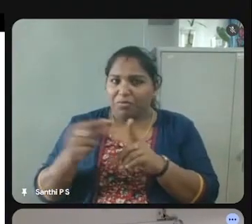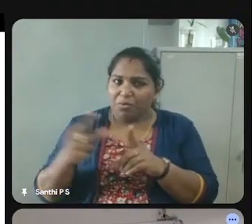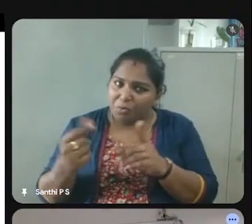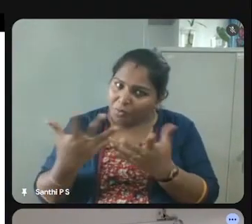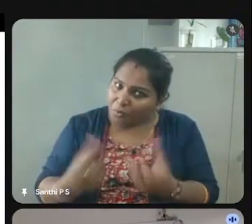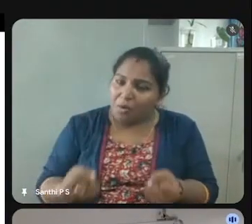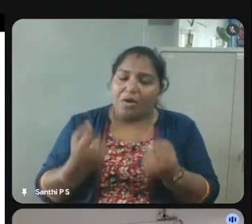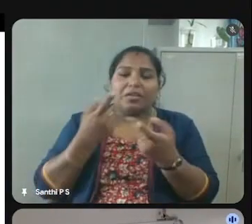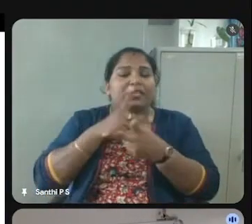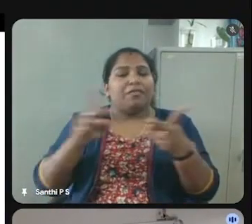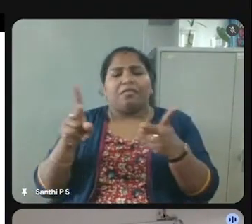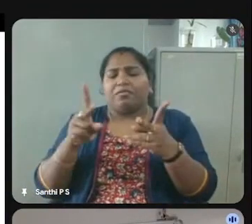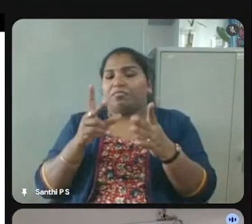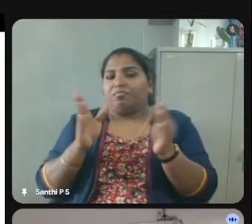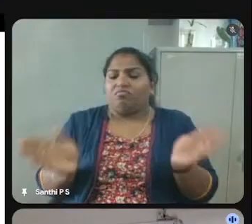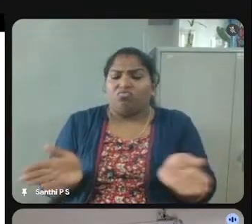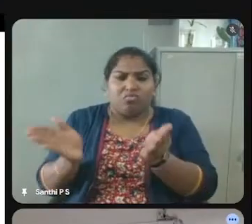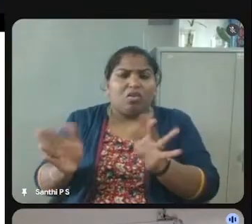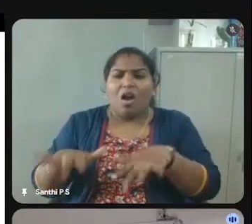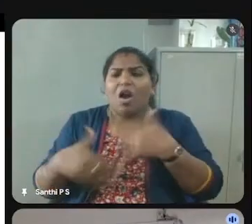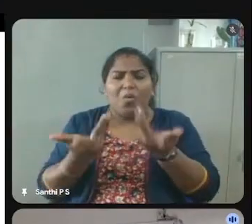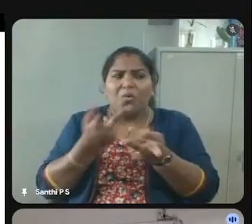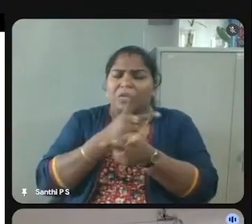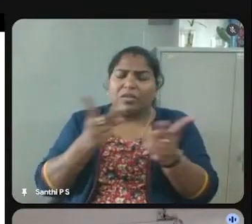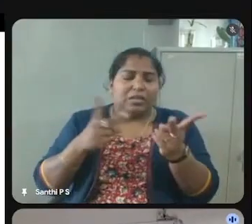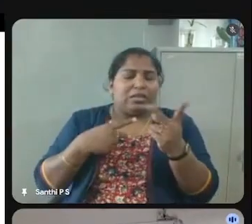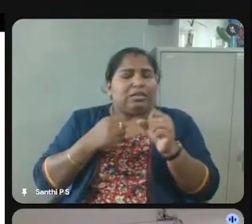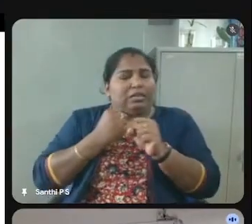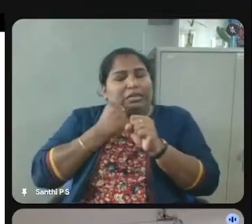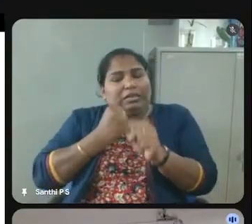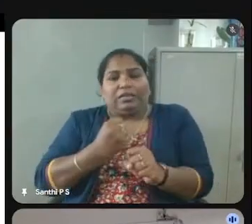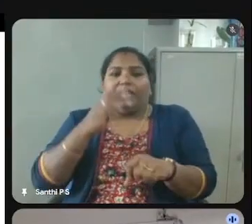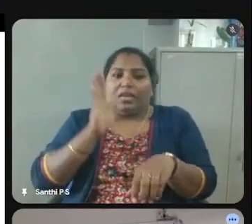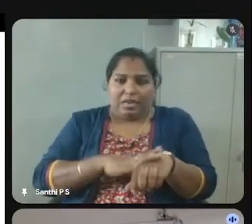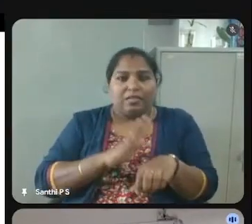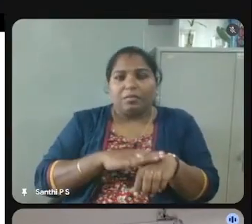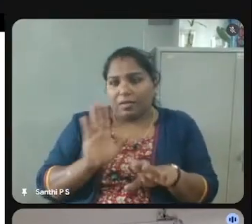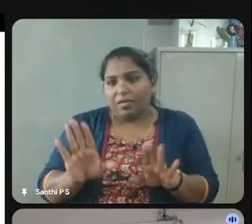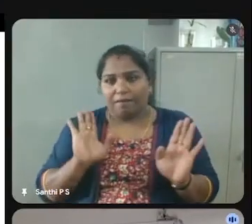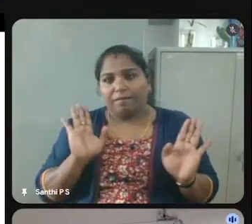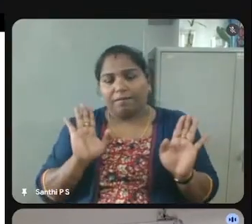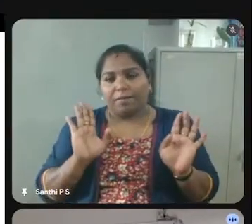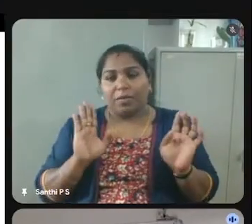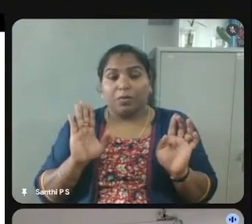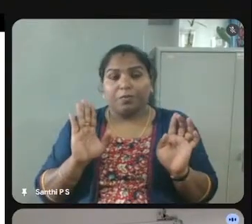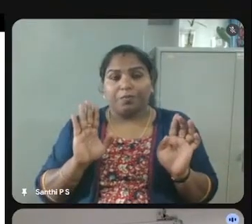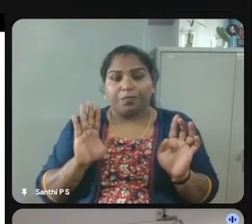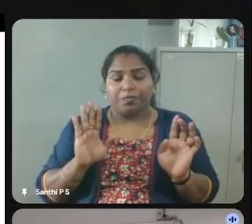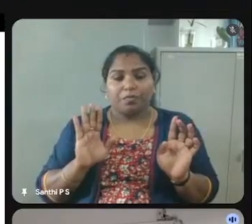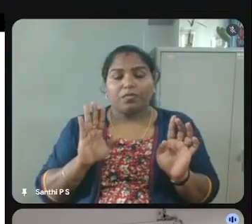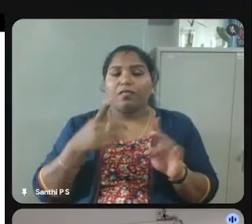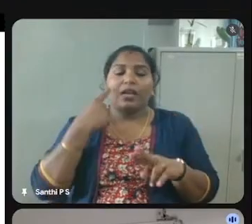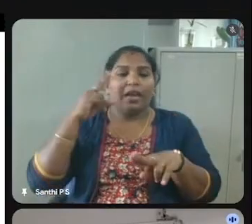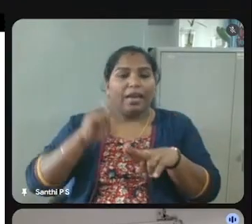കാര്യങ്ങളൊക്കെ എല്ലാ മാതാപിതാക്കളെ സംബന്ധിച്ചിടത്തോളം പ്രയാസമുള്ള ഒരു കാര്യം തന്നെയാണ്. അതുപോലെ എന്റെ കുഞ്ഞിനെ ഇപ്പൊ തെറപ്പിക്ക്